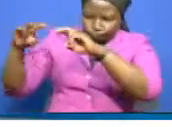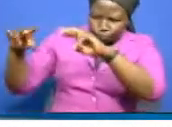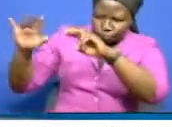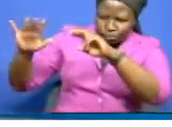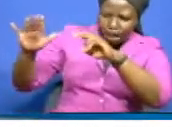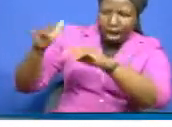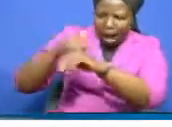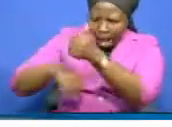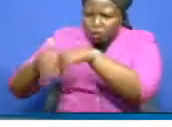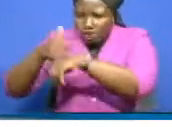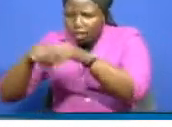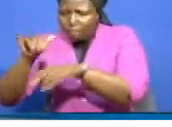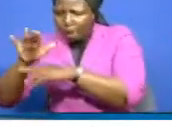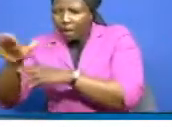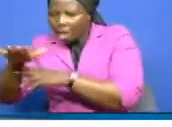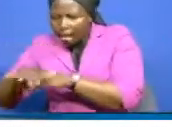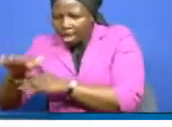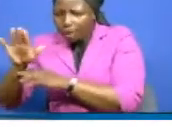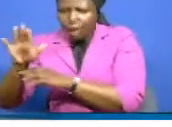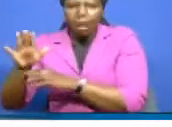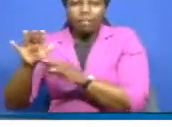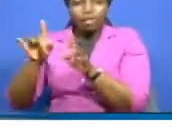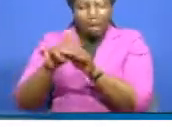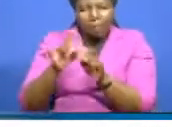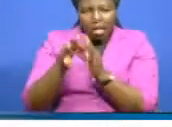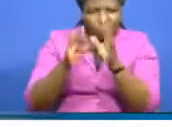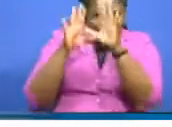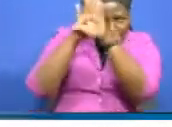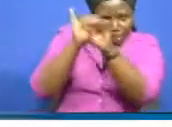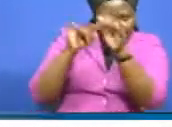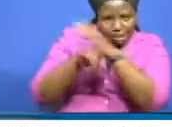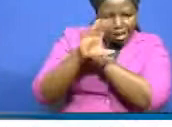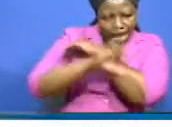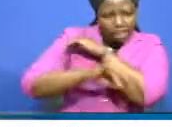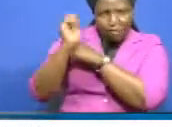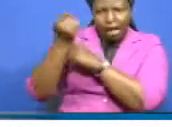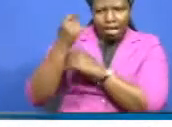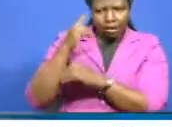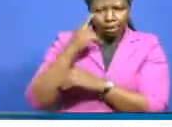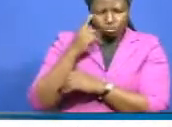ama ni kama ni rais kwenye nchi yetu ya Kenya. Unaangalia kama anatafuta, kama ni